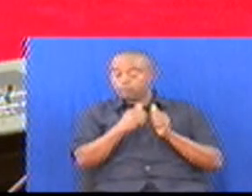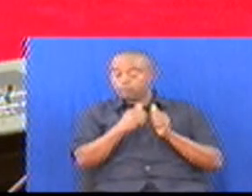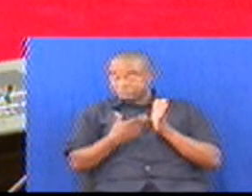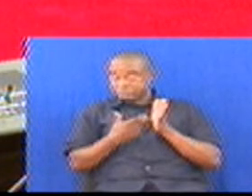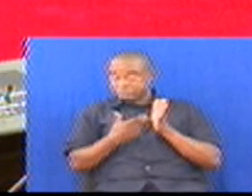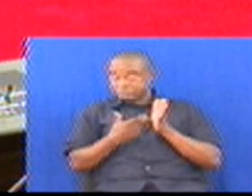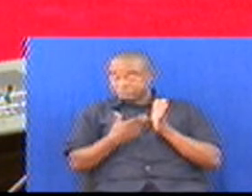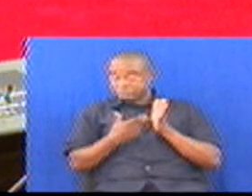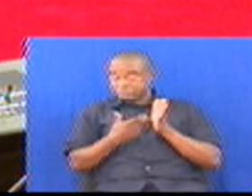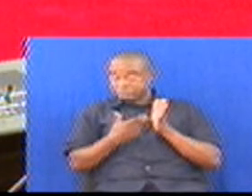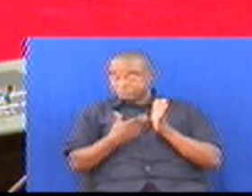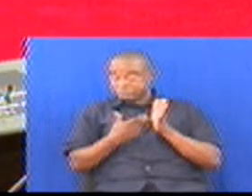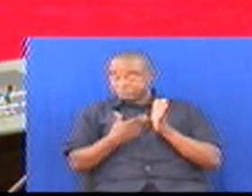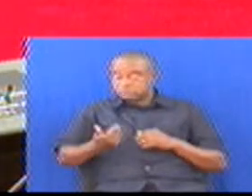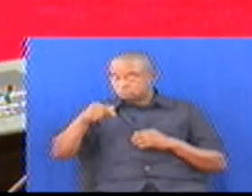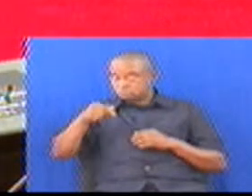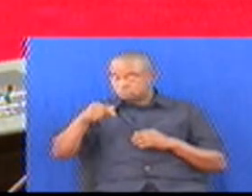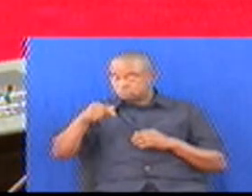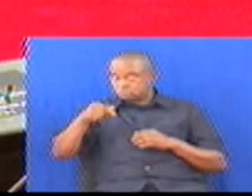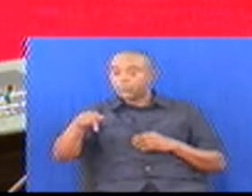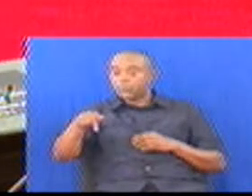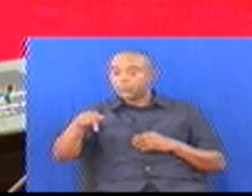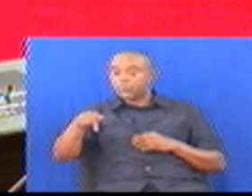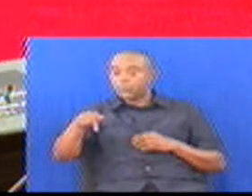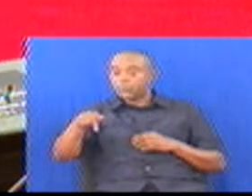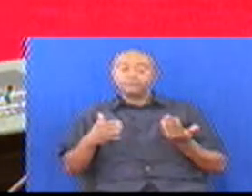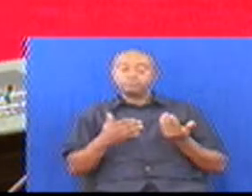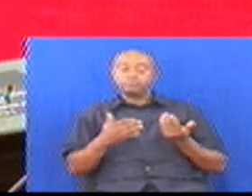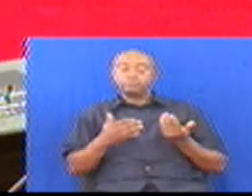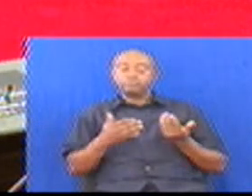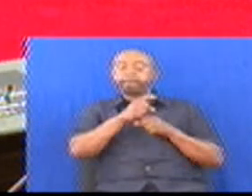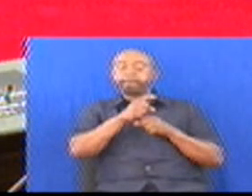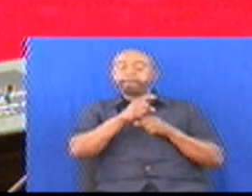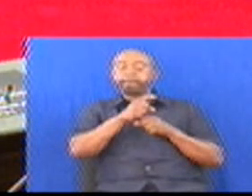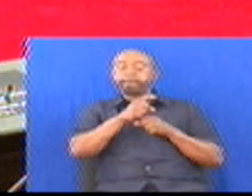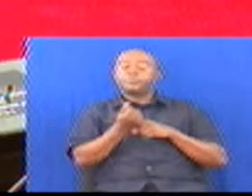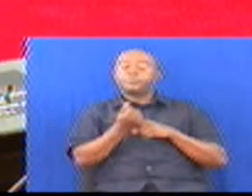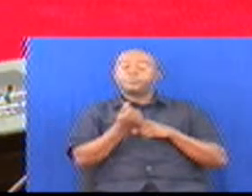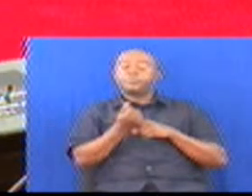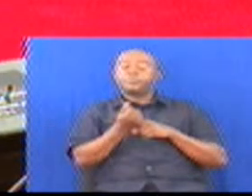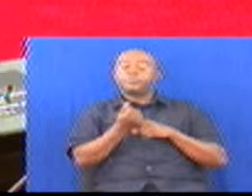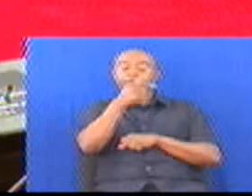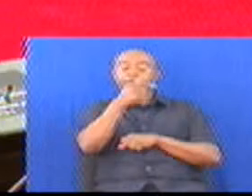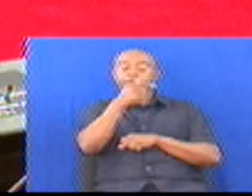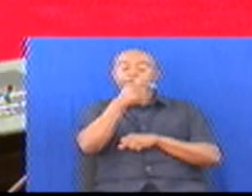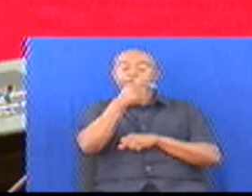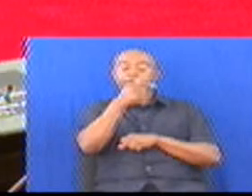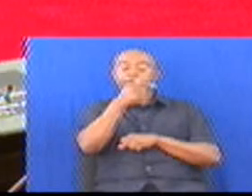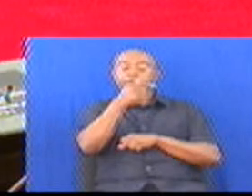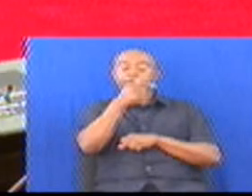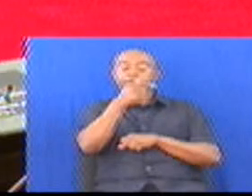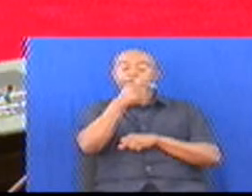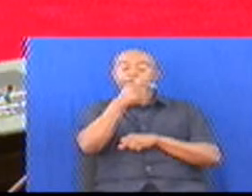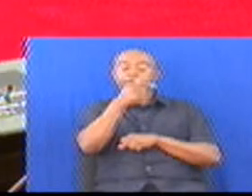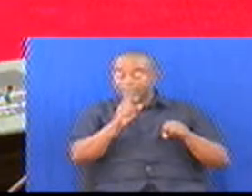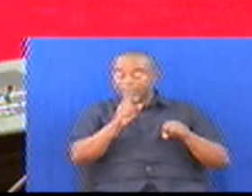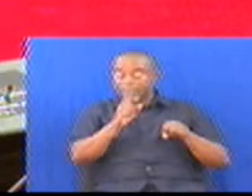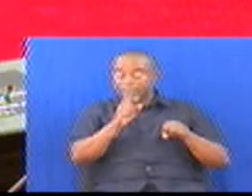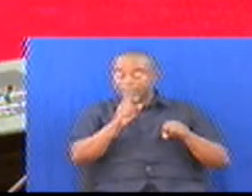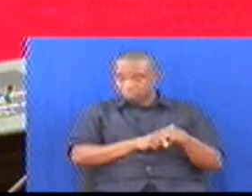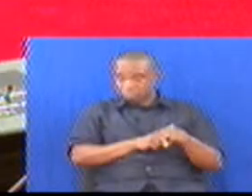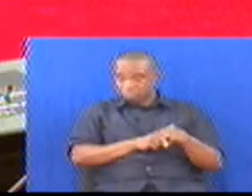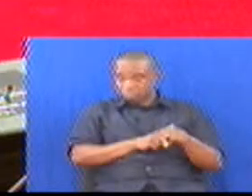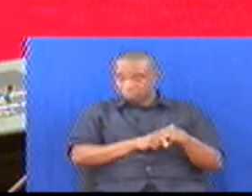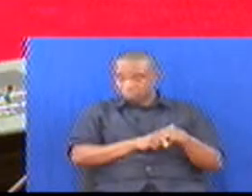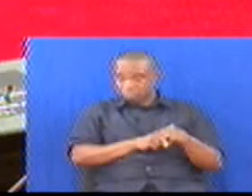Aprili 2020. Kuongezeka kwa kiwango cha upatikanaji wa maji nchini kumeokoa muda ambao wananchi,